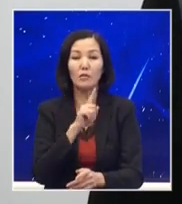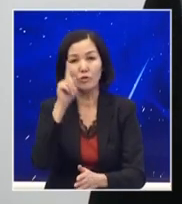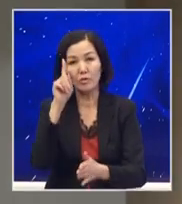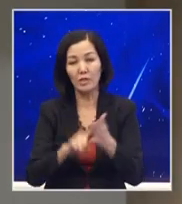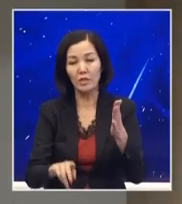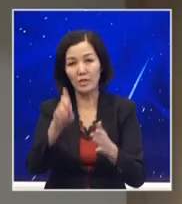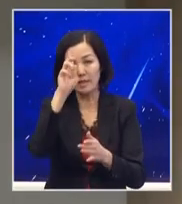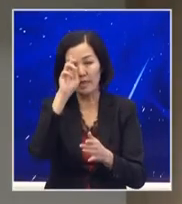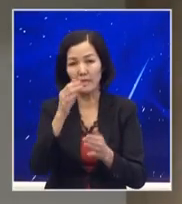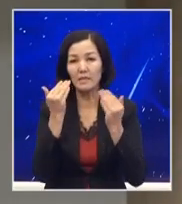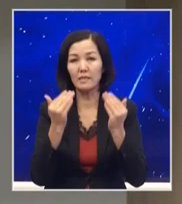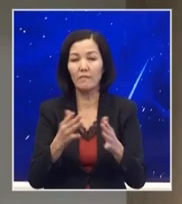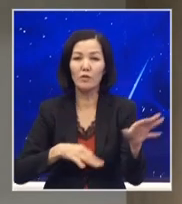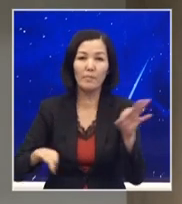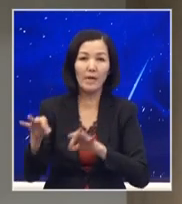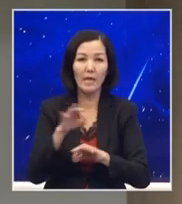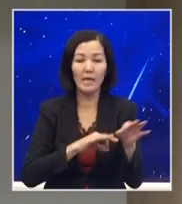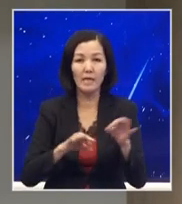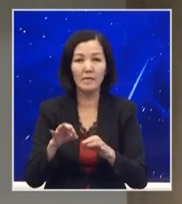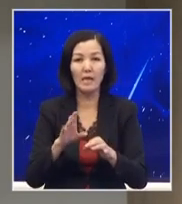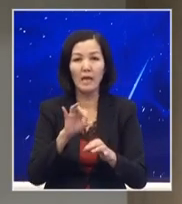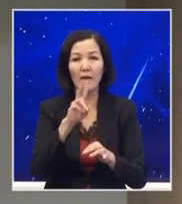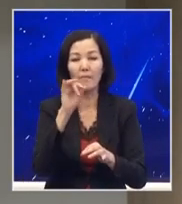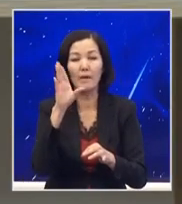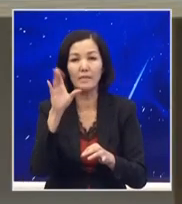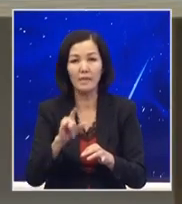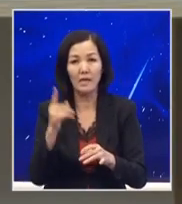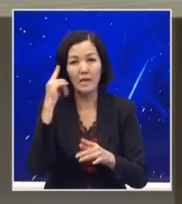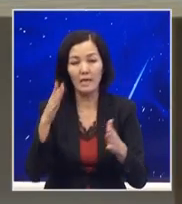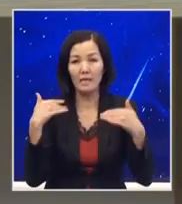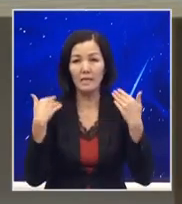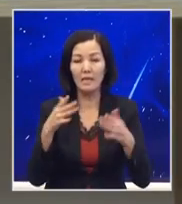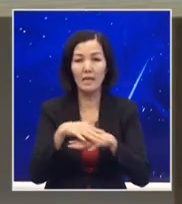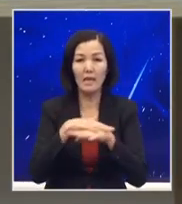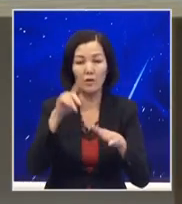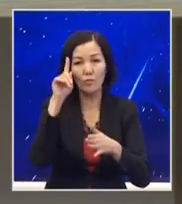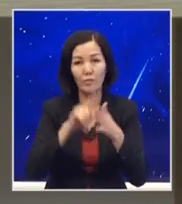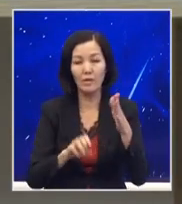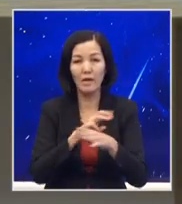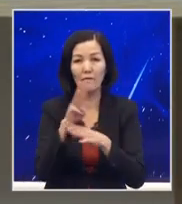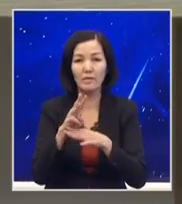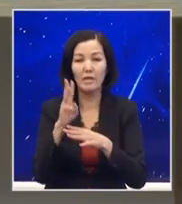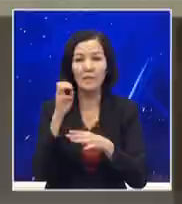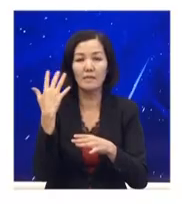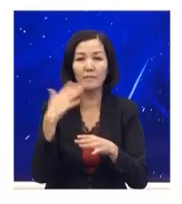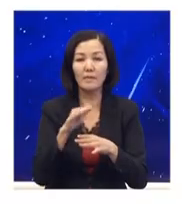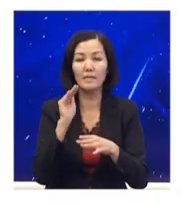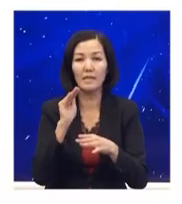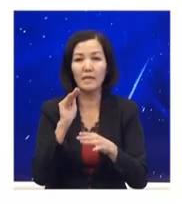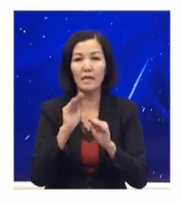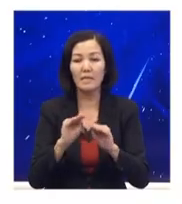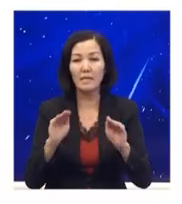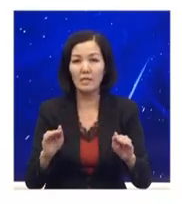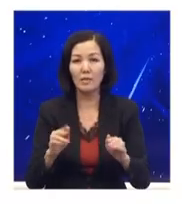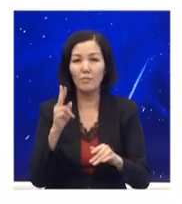страны. Сегодня проектами Академии Елбасы в рамках инициативы Ел-Уматы охвачено 350 тысяч молодых казахстанцев.